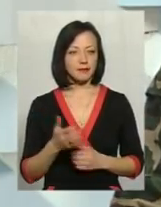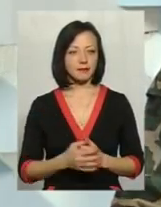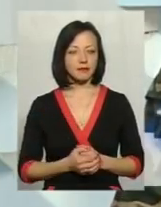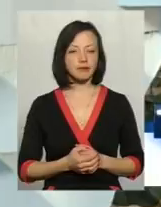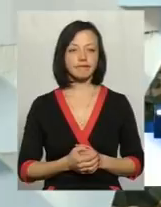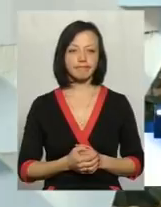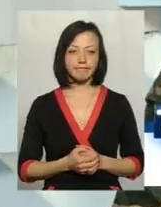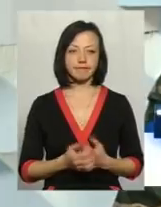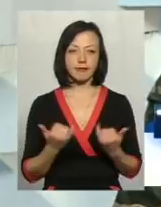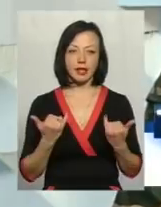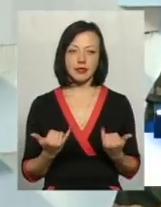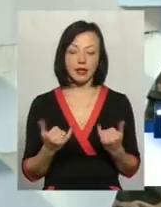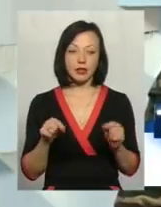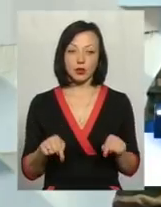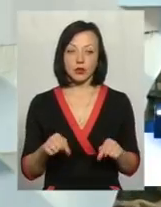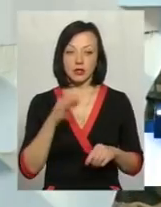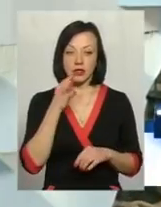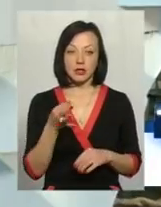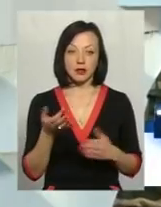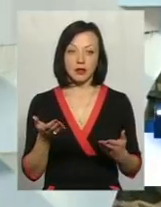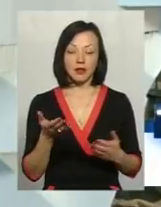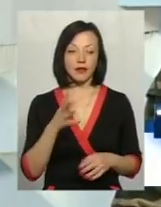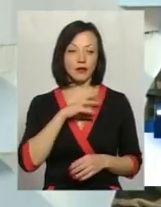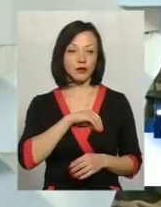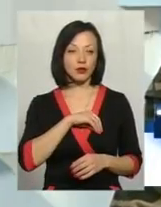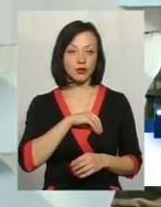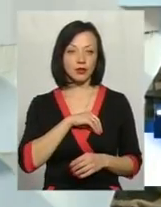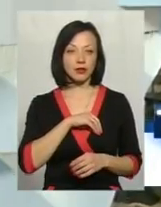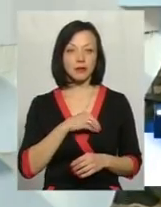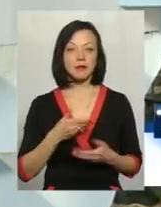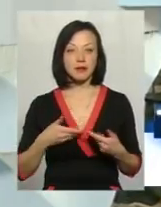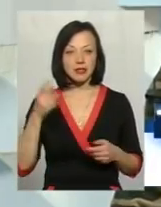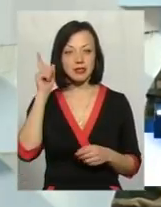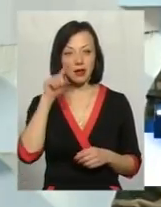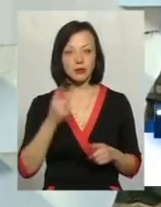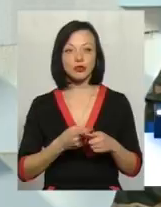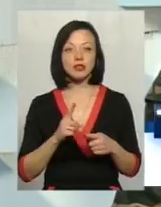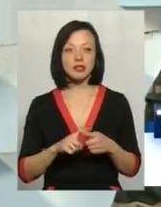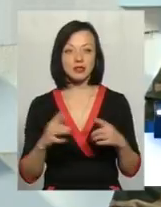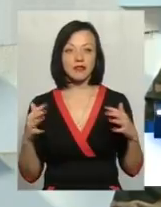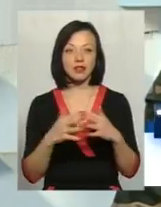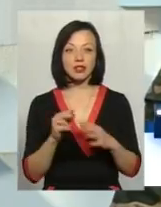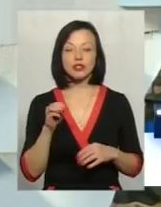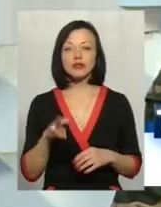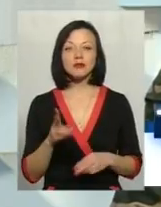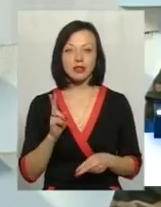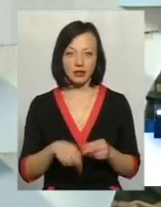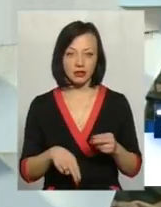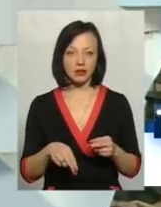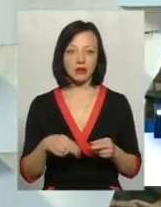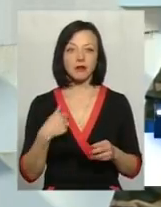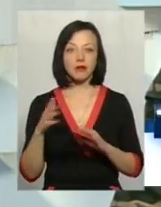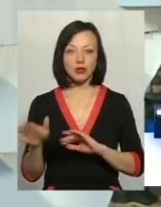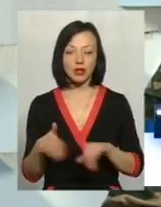Тут зараз сказати, воно, знаєте, воно в душі. В душі ми знаємо, що то за війна, чим вона закінчиться, ми її